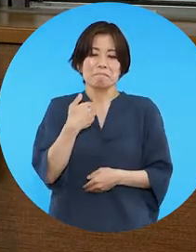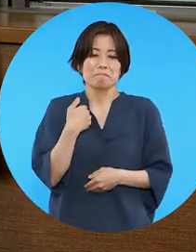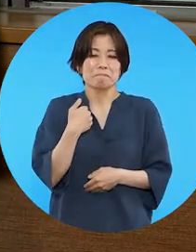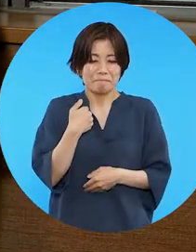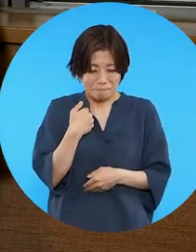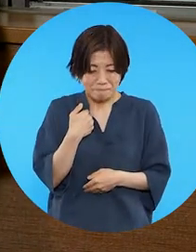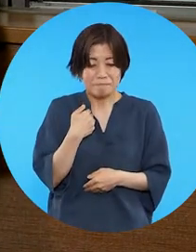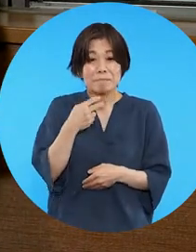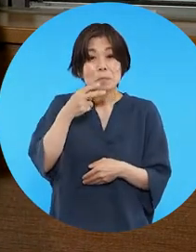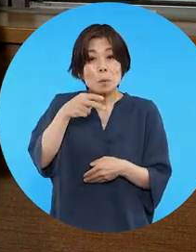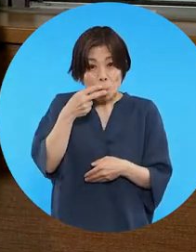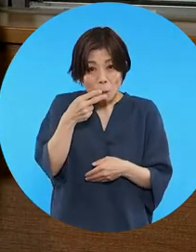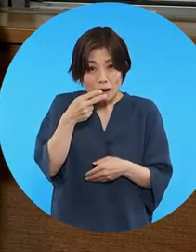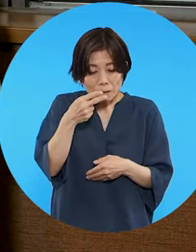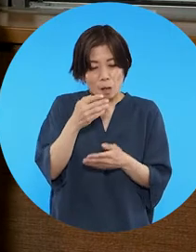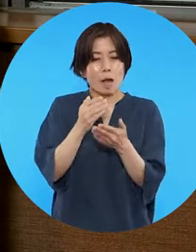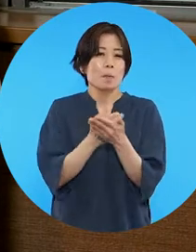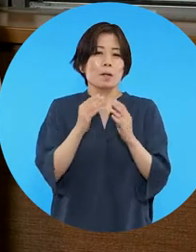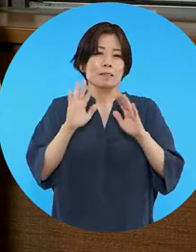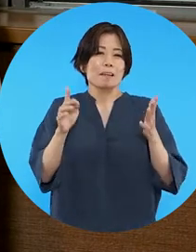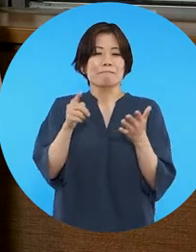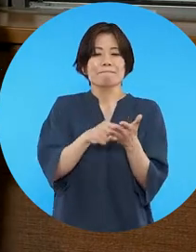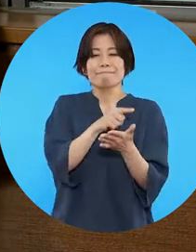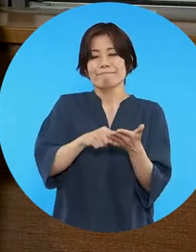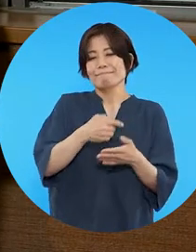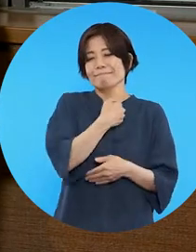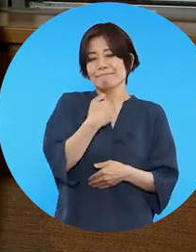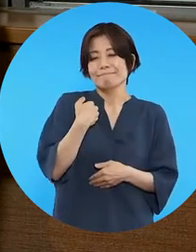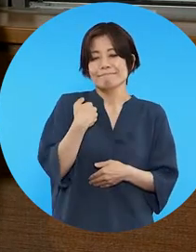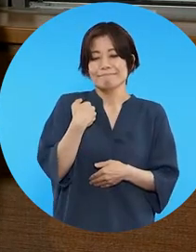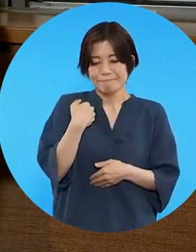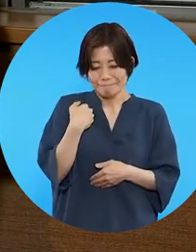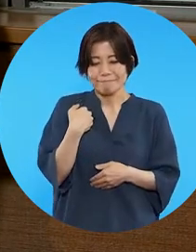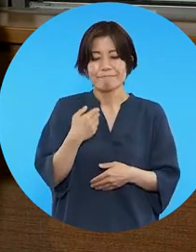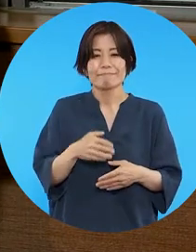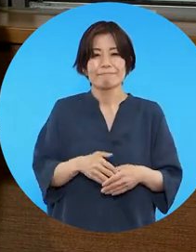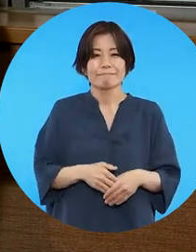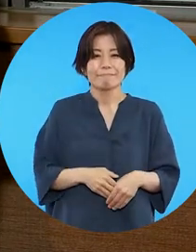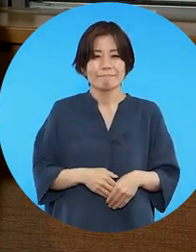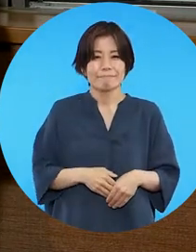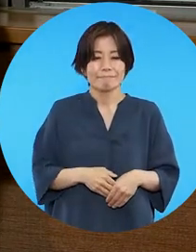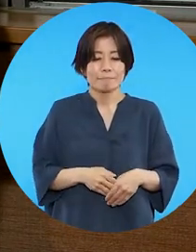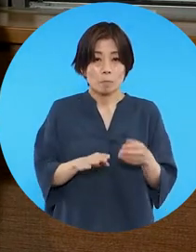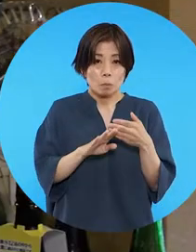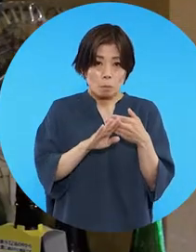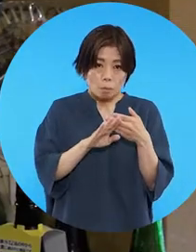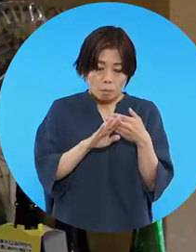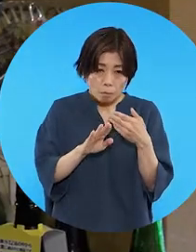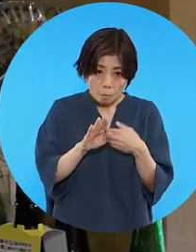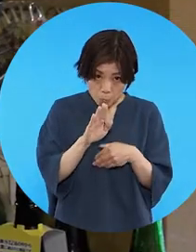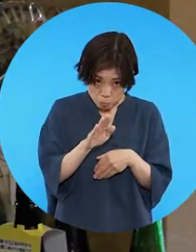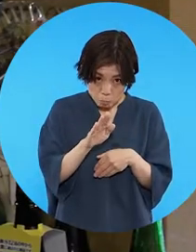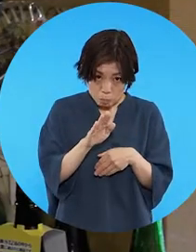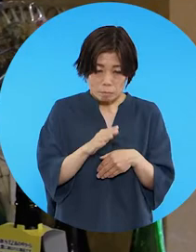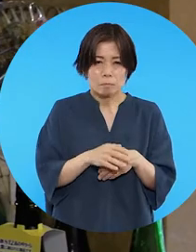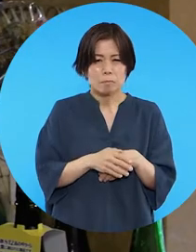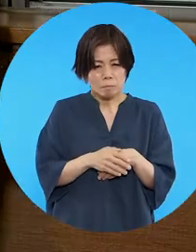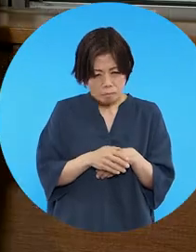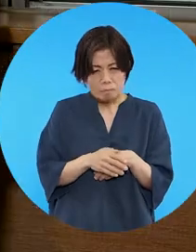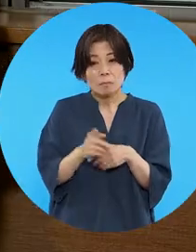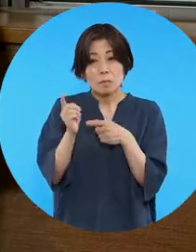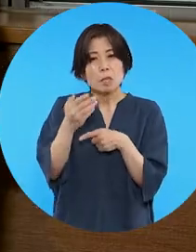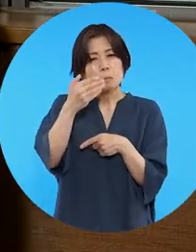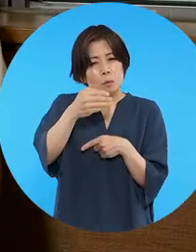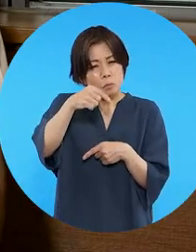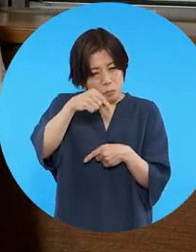って帰っていただくという形で、ご飯に関してはまず間違いなくうちの場合はロスはないですね。 他になんかやってることってあります？ や